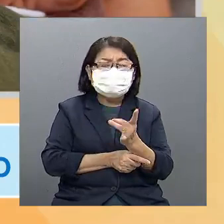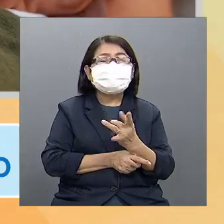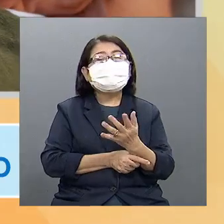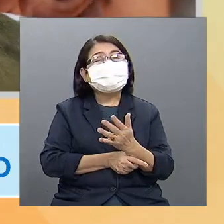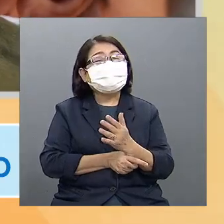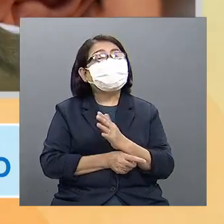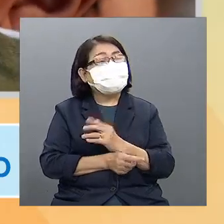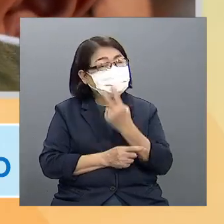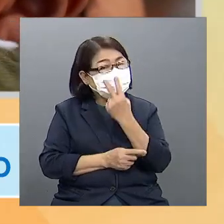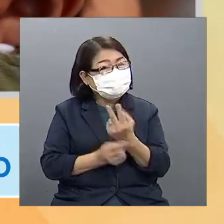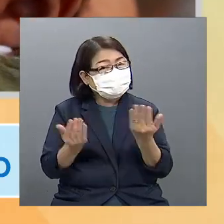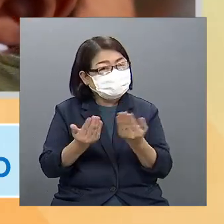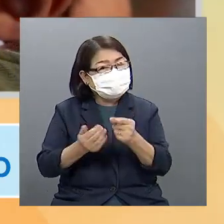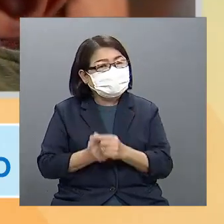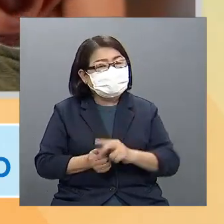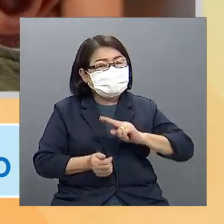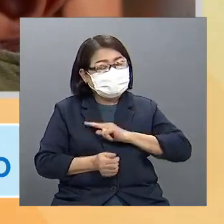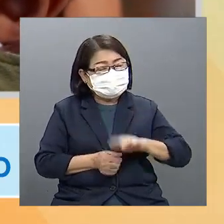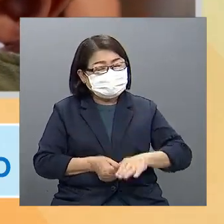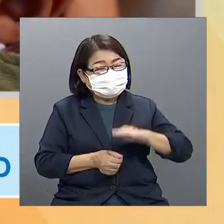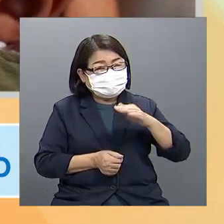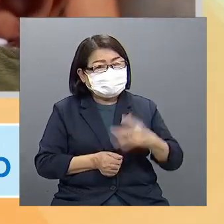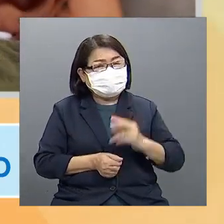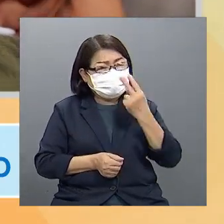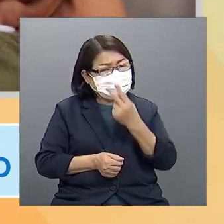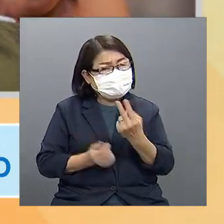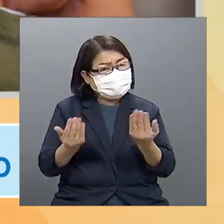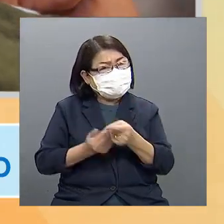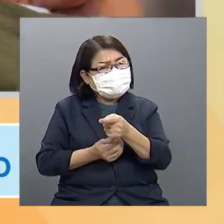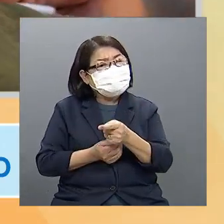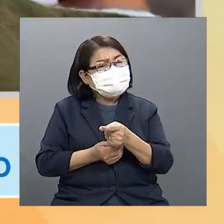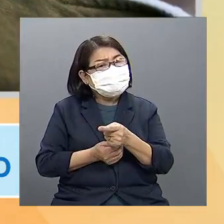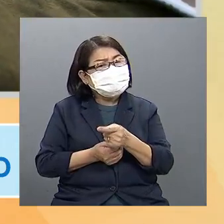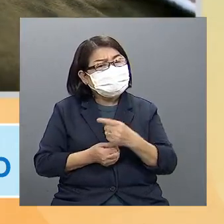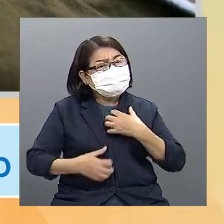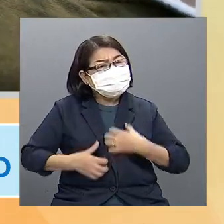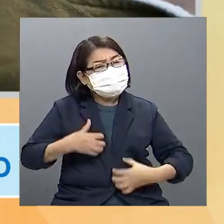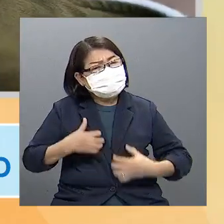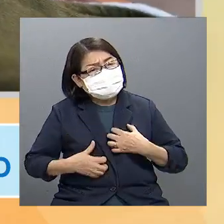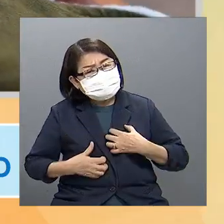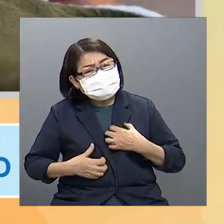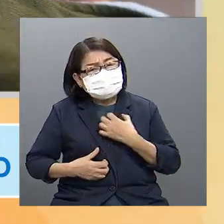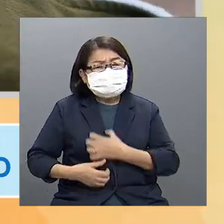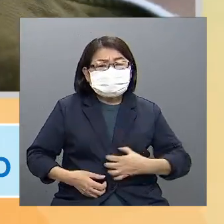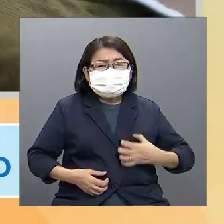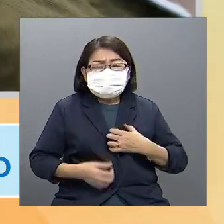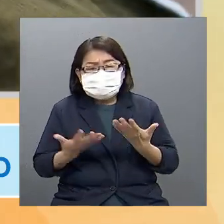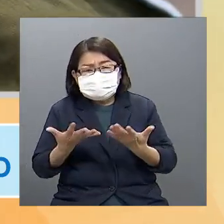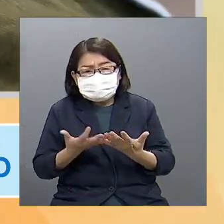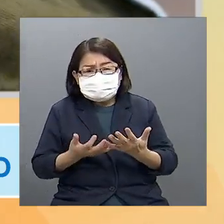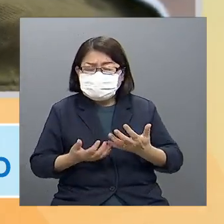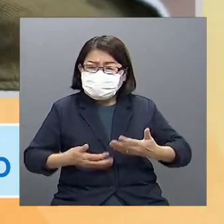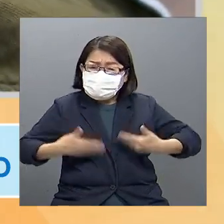สินใจว่าอารมณ์วิธีคิดของเขาที่สัมพันธ์กับเรื่องจิตใจเนี่ยจะเป็นยังไงเขาจะโตขึ้นไปเ